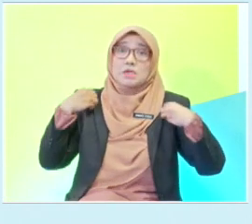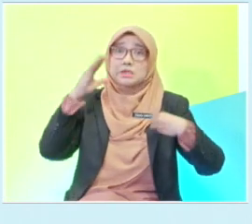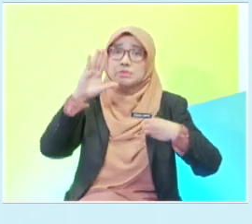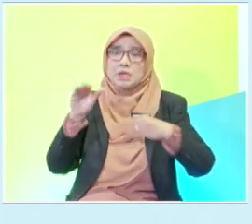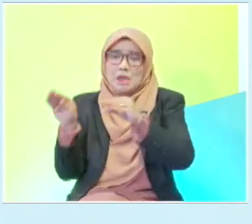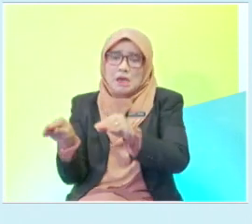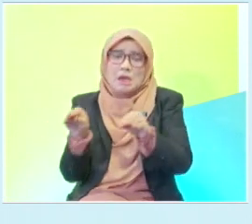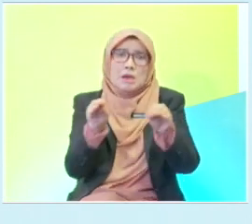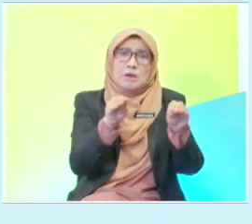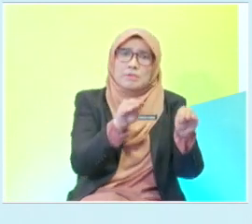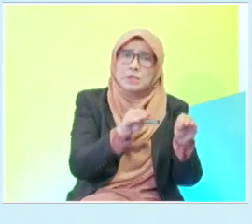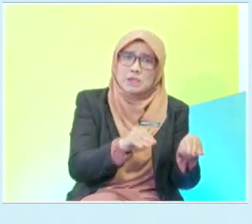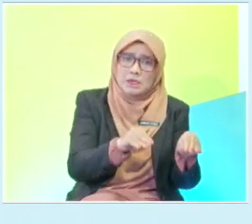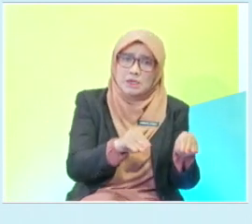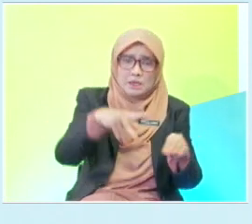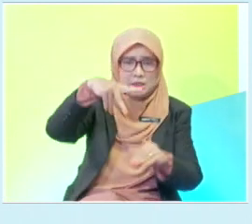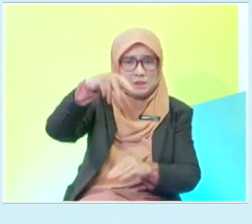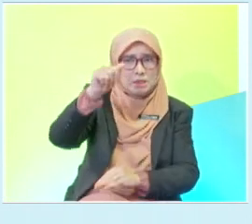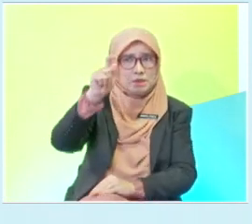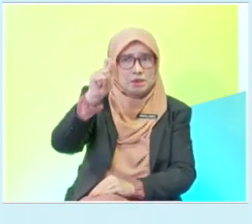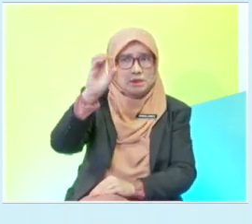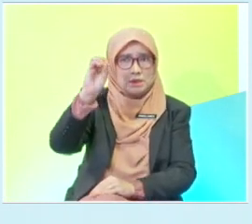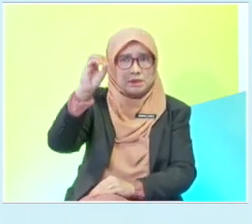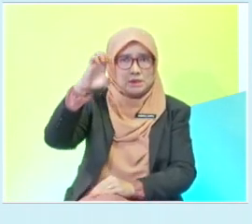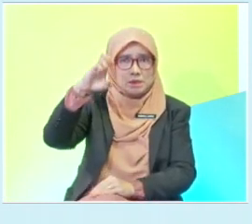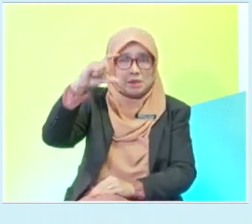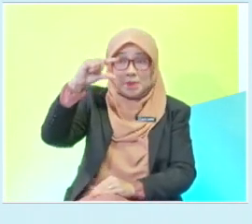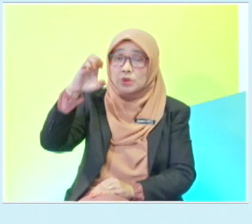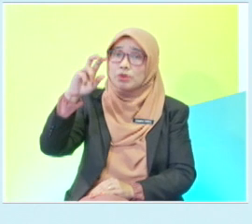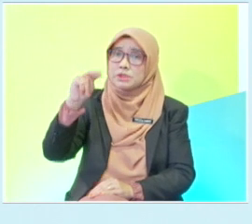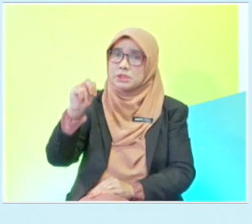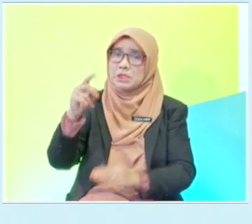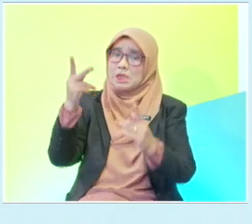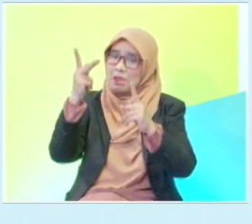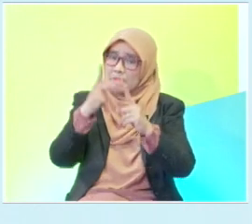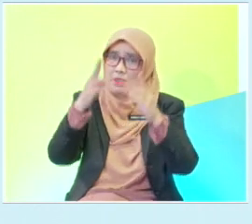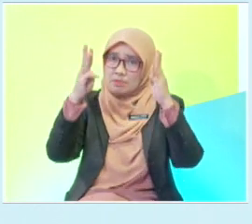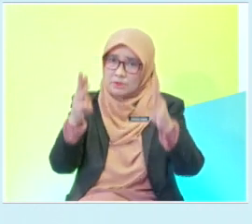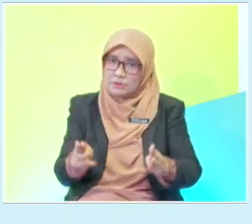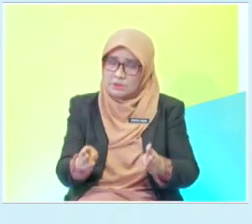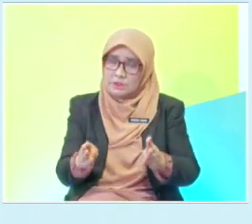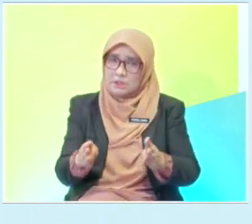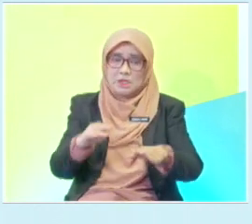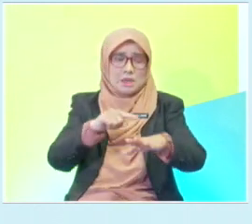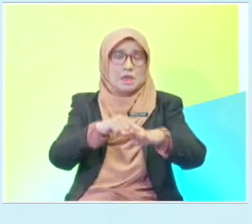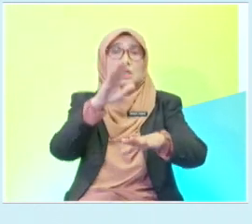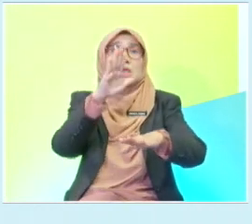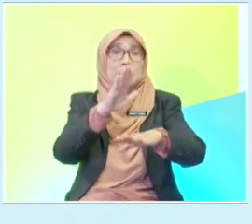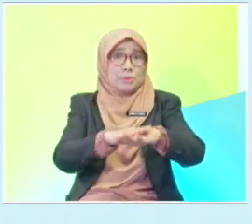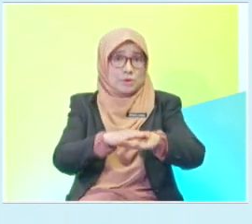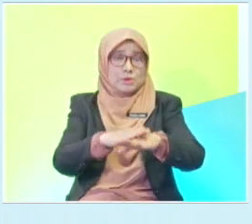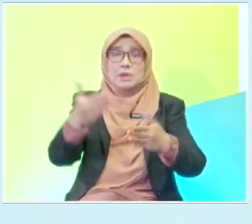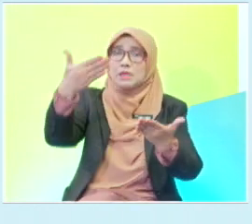nyamuk Aedes dan cara jangkitan melalui gigitan nyamuk. Okey, kita lihat pula yang seterusnya, leptospirosis.